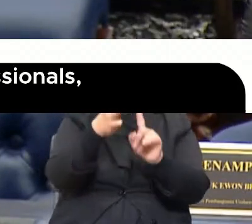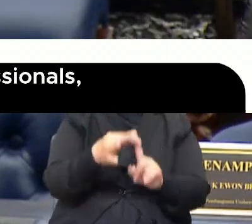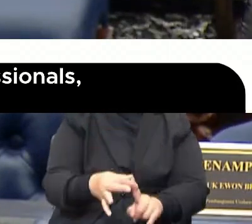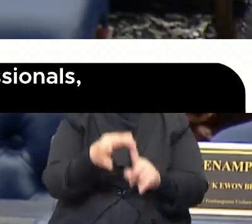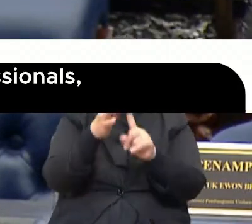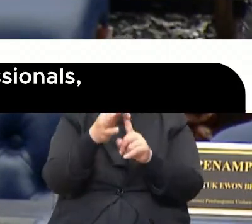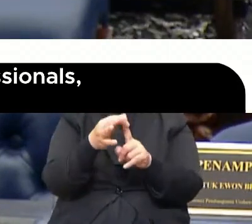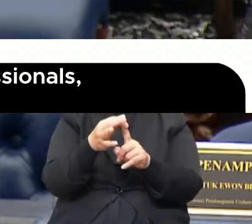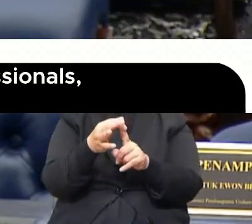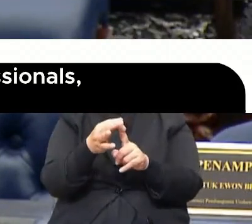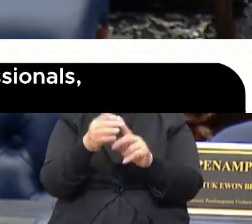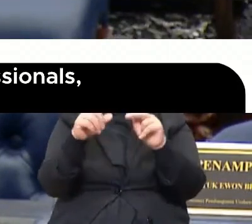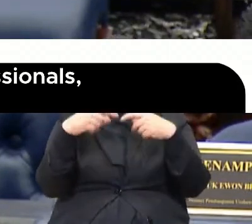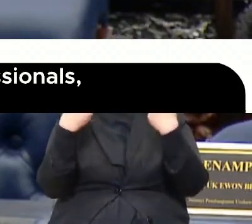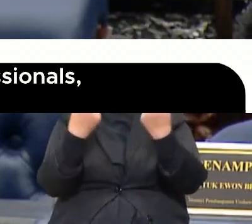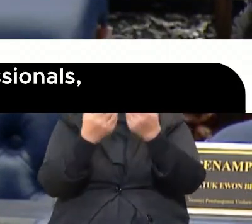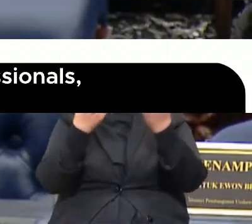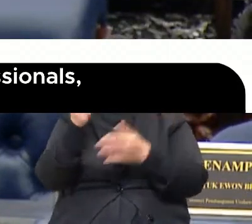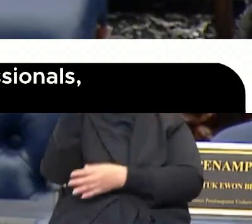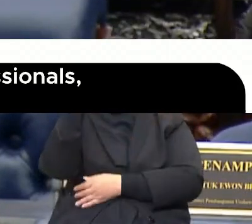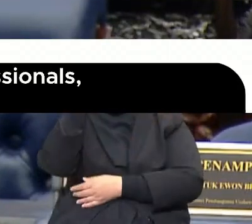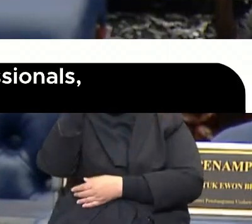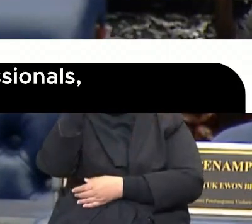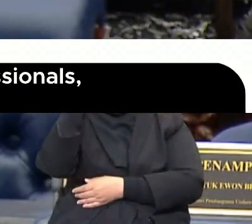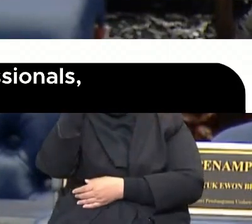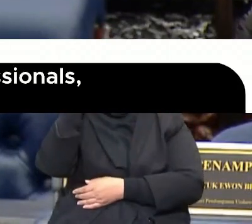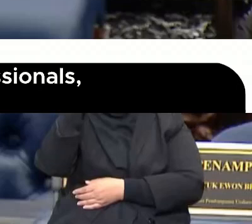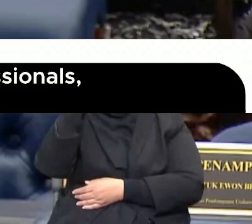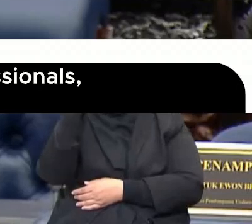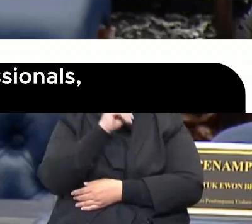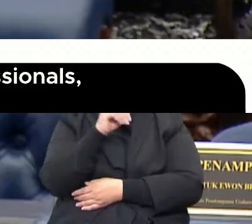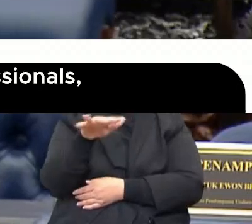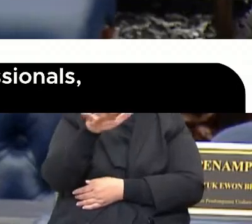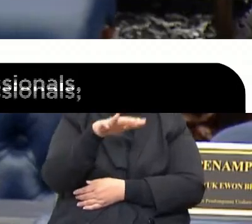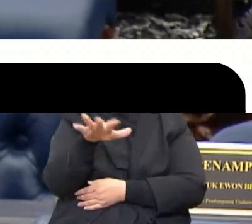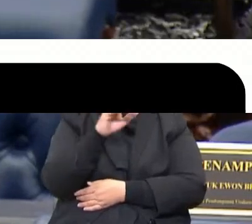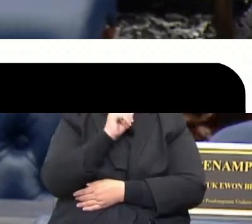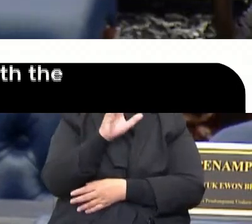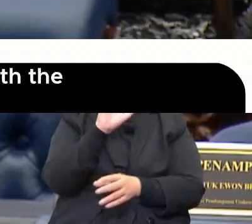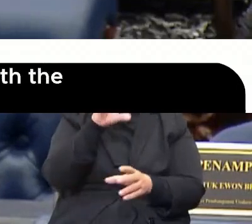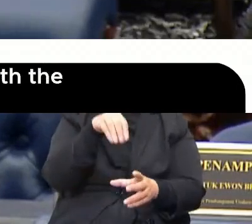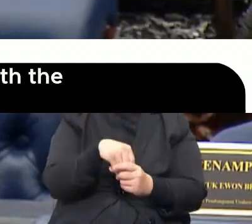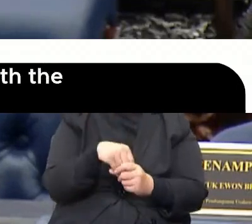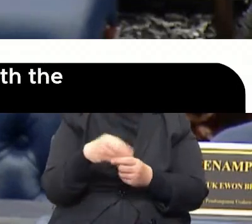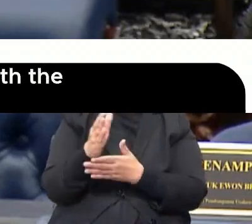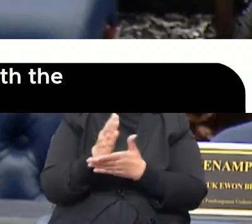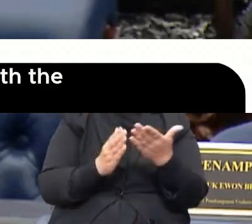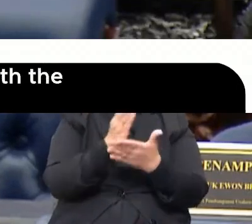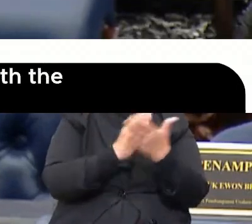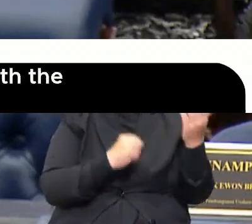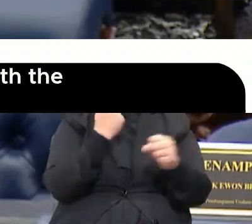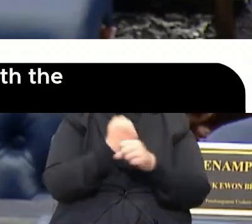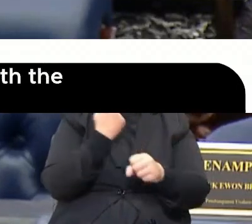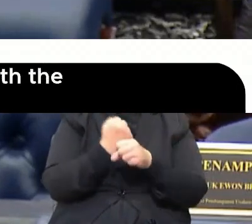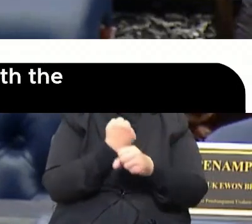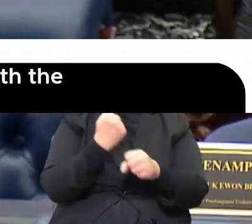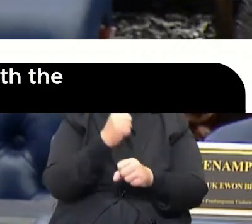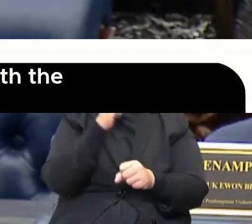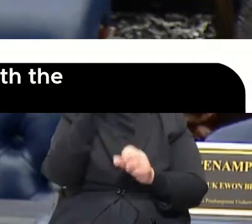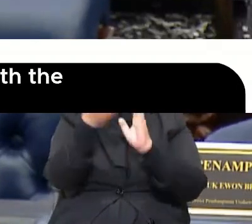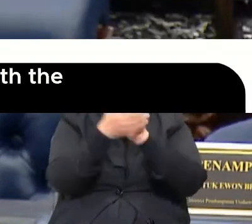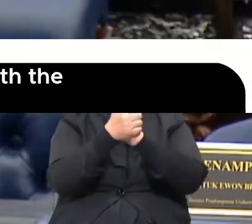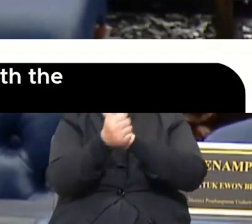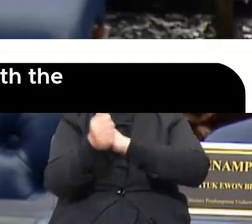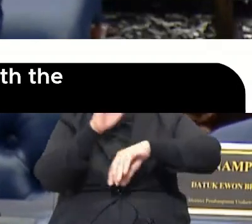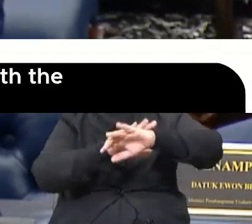dalam kalangan kaum bumiputra di Malaysia yang rata-ratanya terlibat dalam sektor pekerjaan tidak mahir